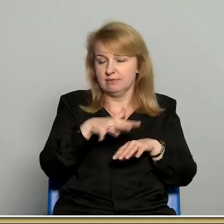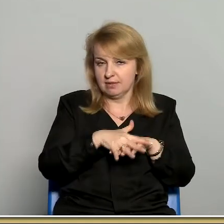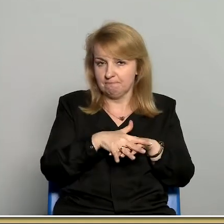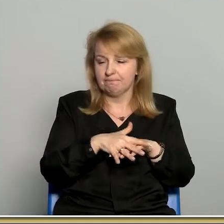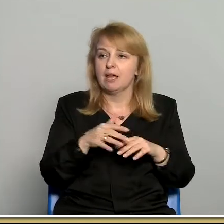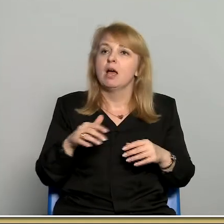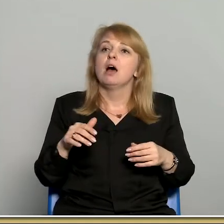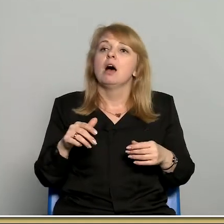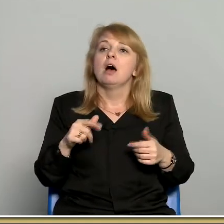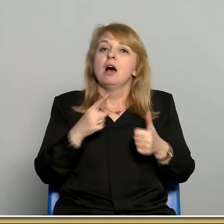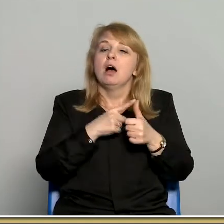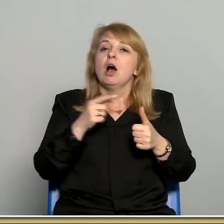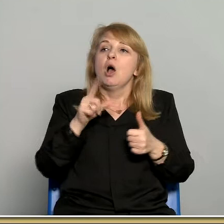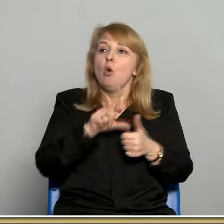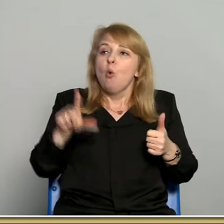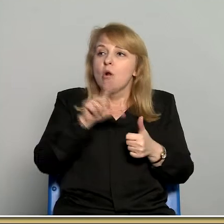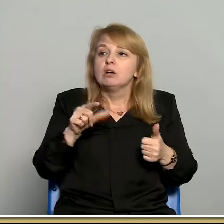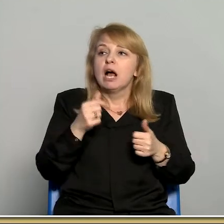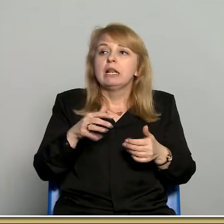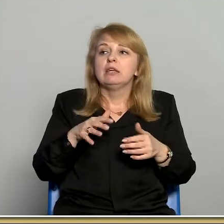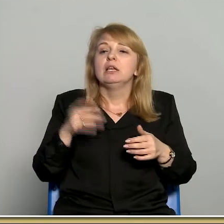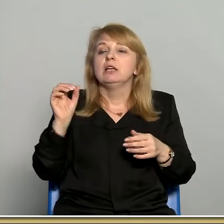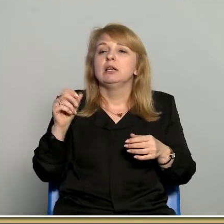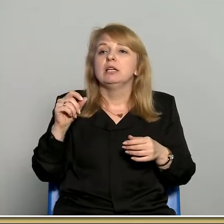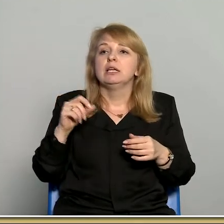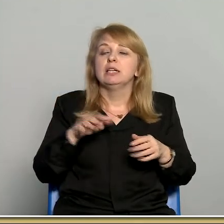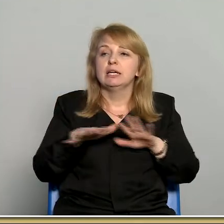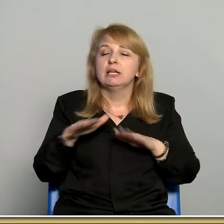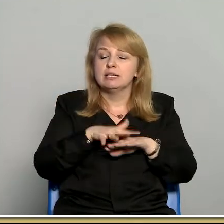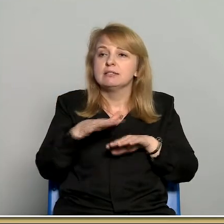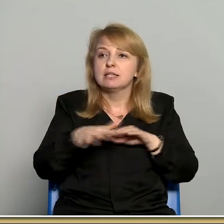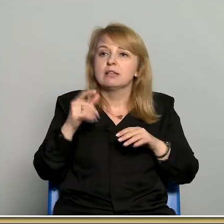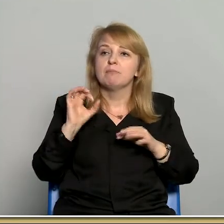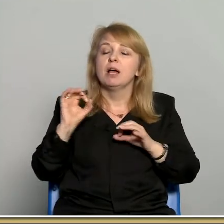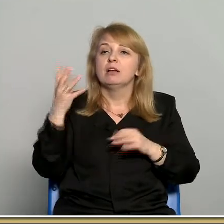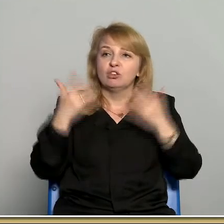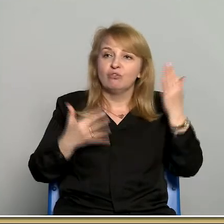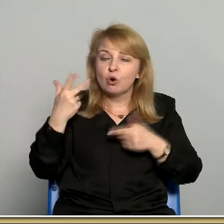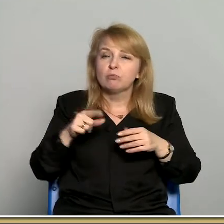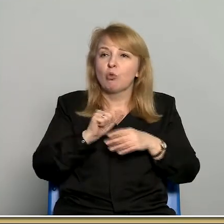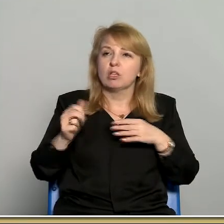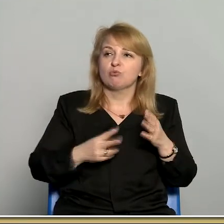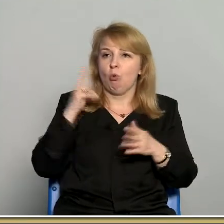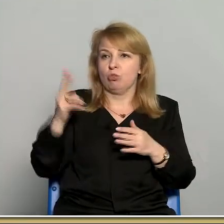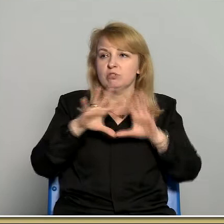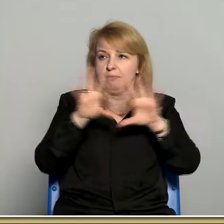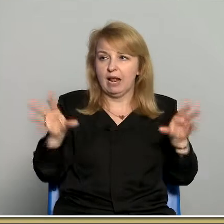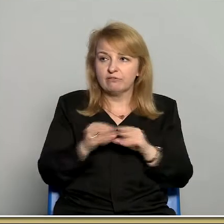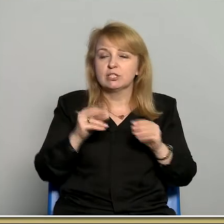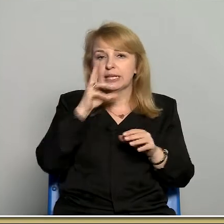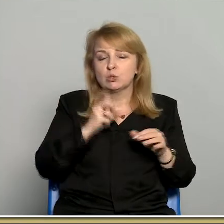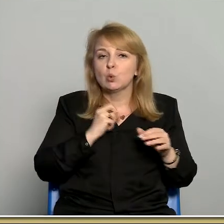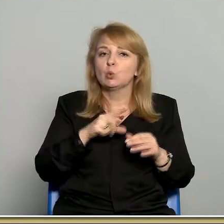system będzie lokalnym systemem informatycznym, stworzonym na poziomie mazowieckiej jednostki, dostępnym dla wszystkich instytucji, które będą